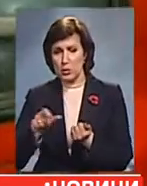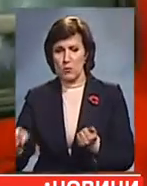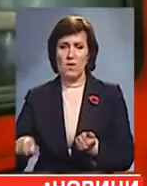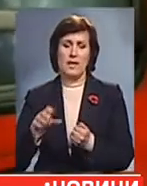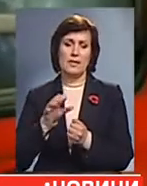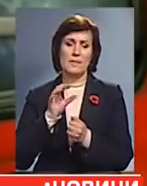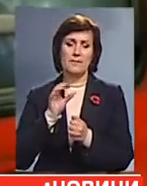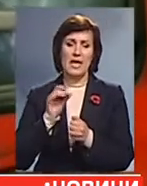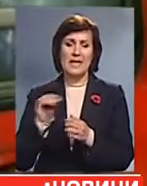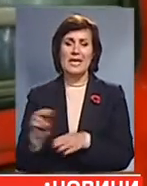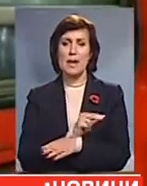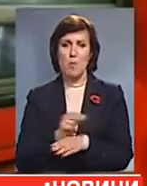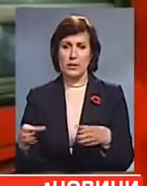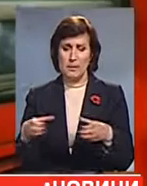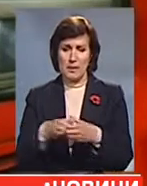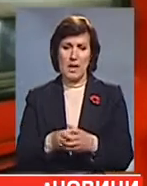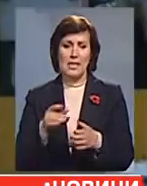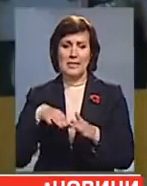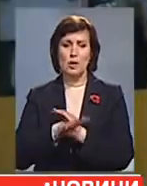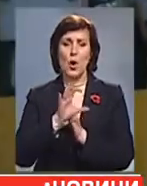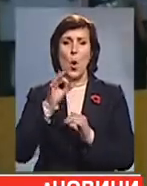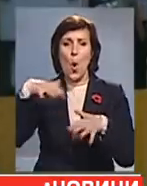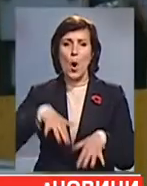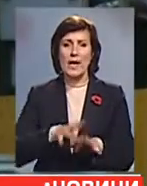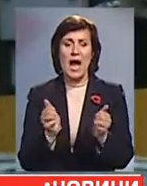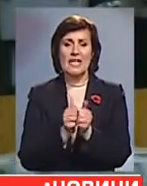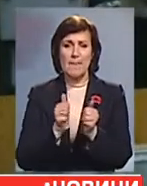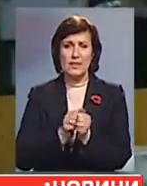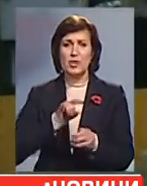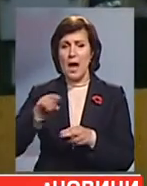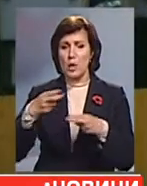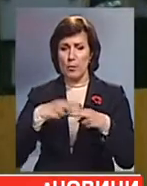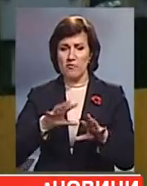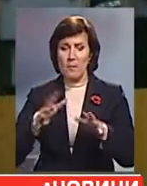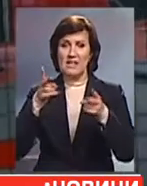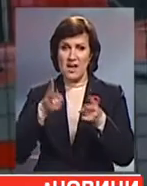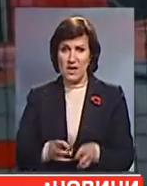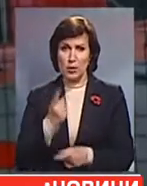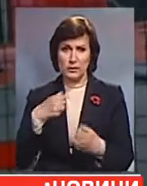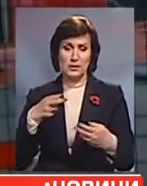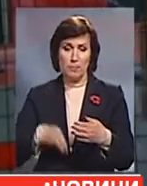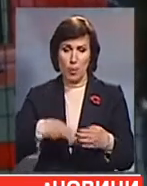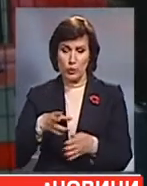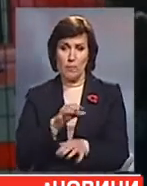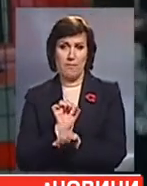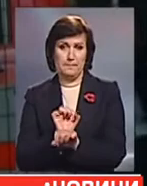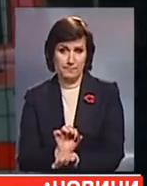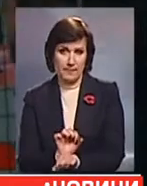бригади. Пригода сталася на станції «Океанія», що біля міжнародного аеропорту. В момент аварії один із потягів стояв